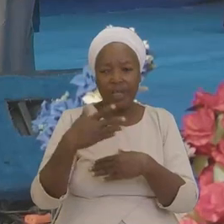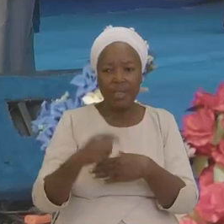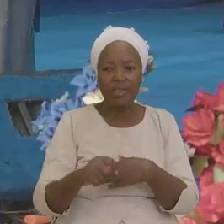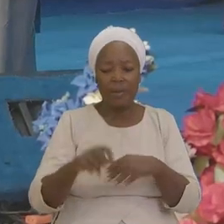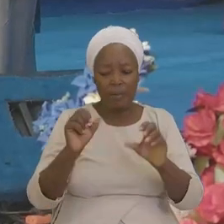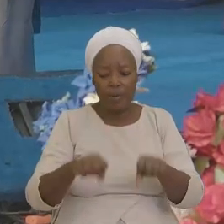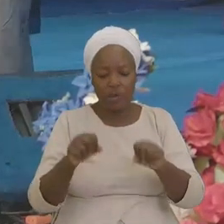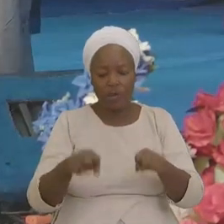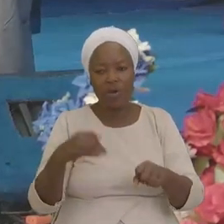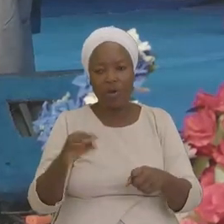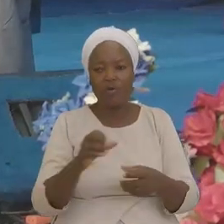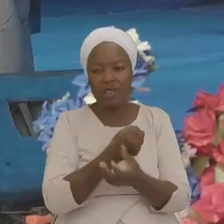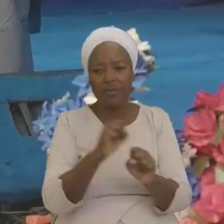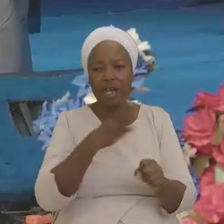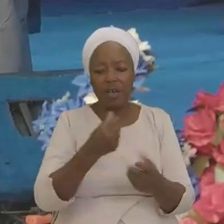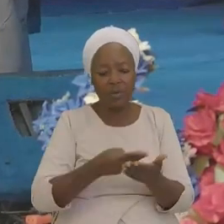été faites,